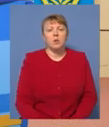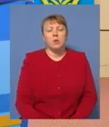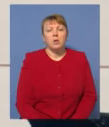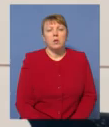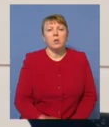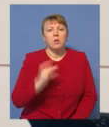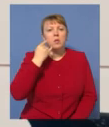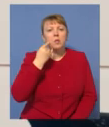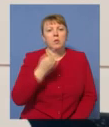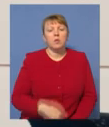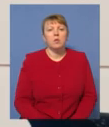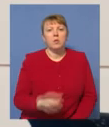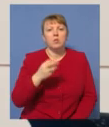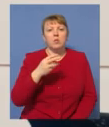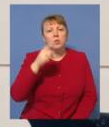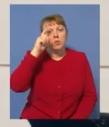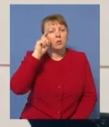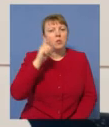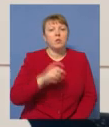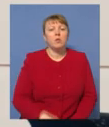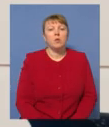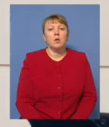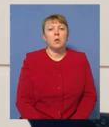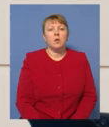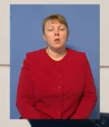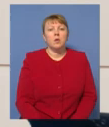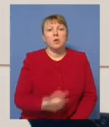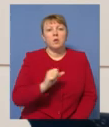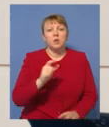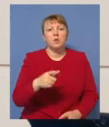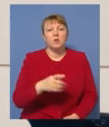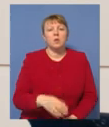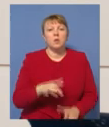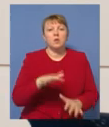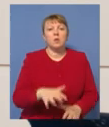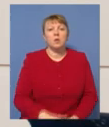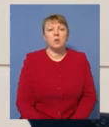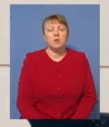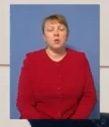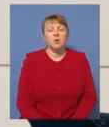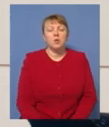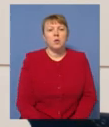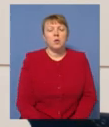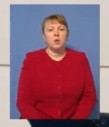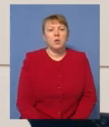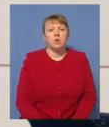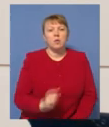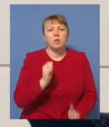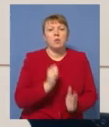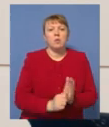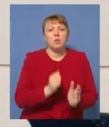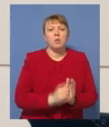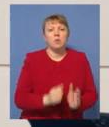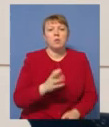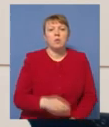в Павлодарской и Туркестанской областях. Прокуроры сами уже расследуют уголовные дела. Они по убийствам. Сейчас мы